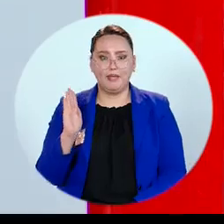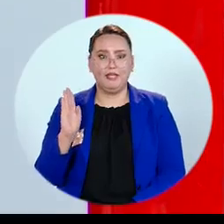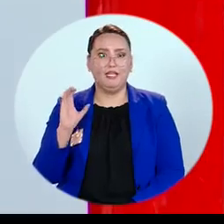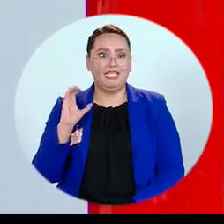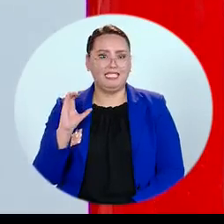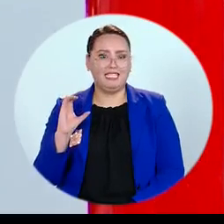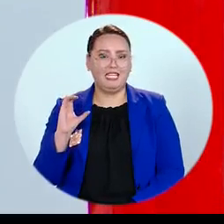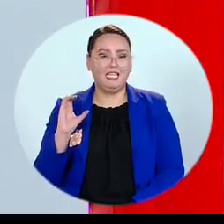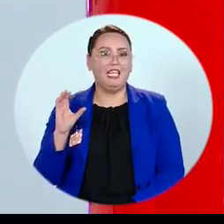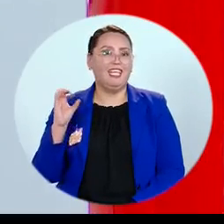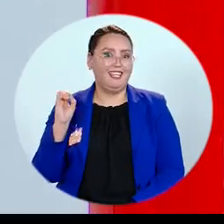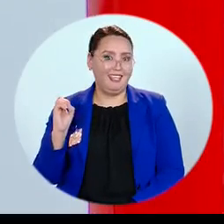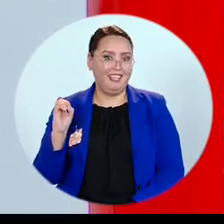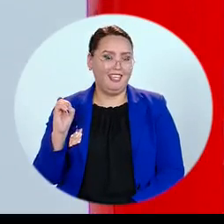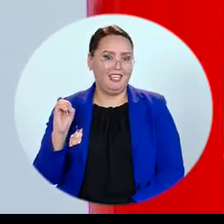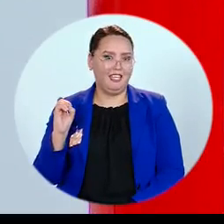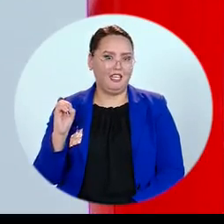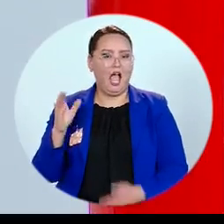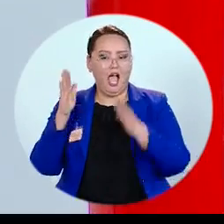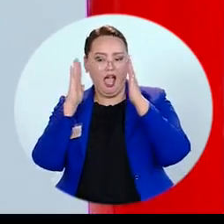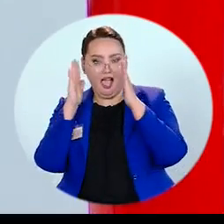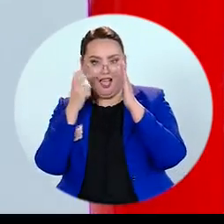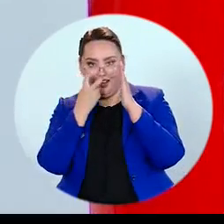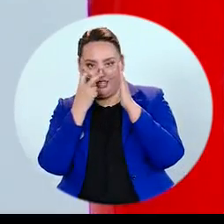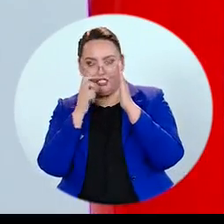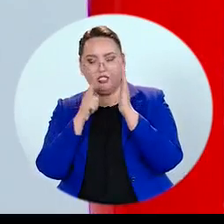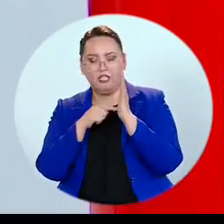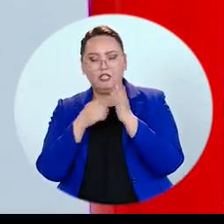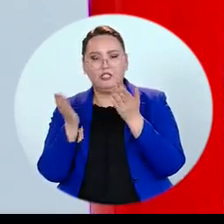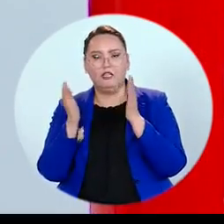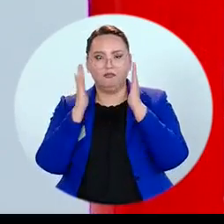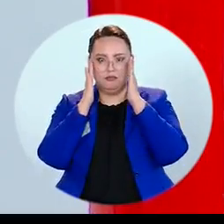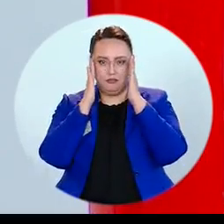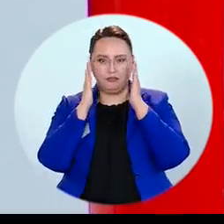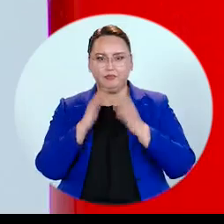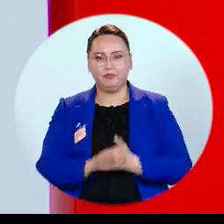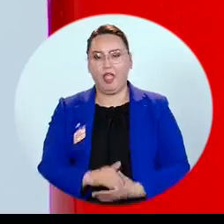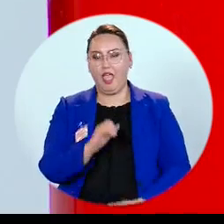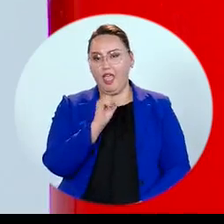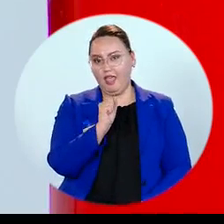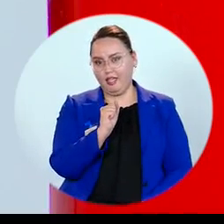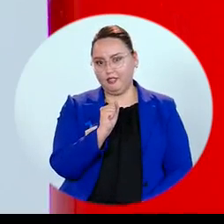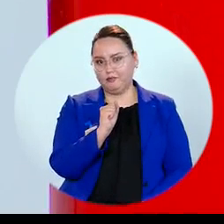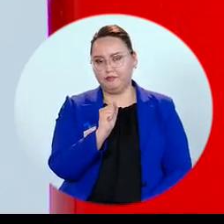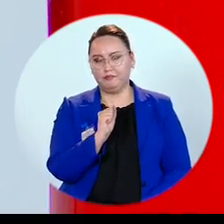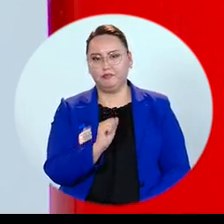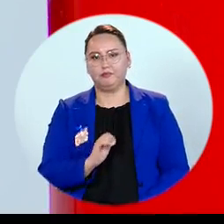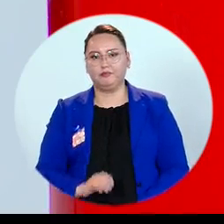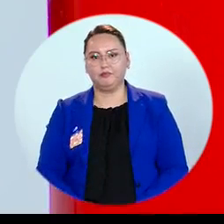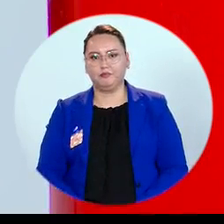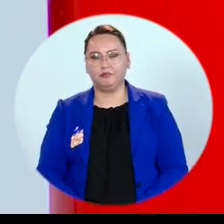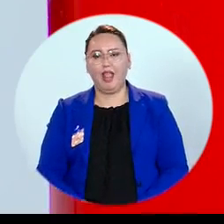གི ལེན གེལ གནར སྤྱི རེད ཀསྟོ གེད འགལ གེད གེད གེད གེད